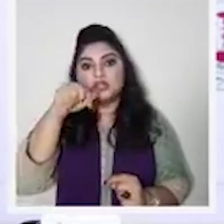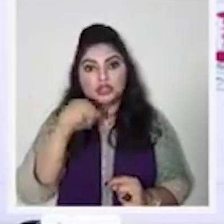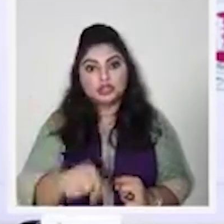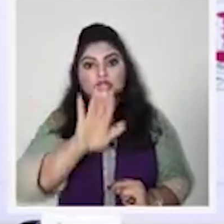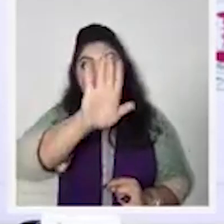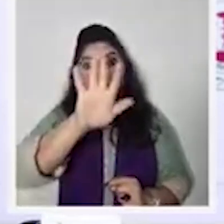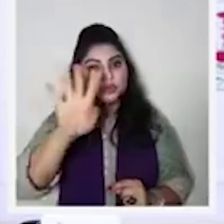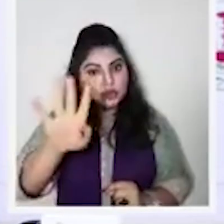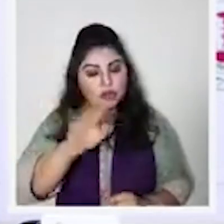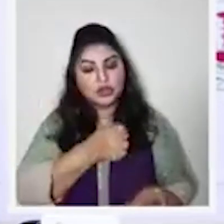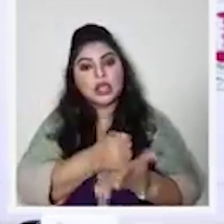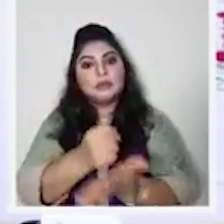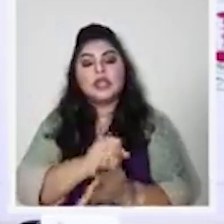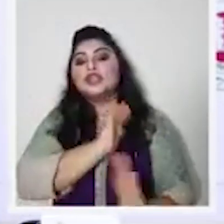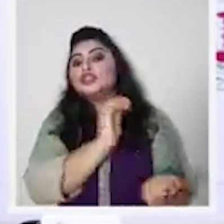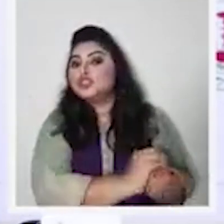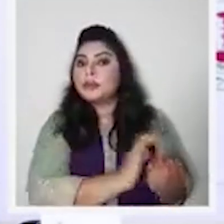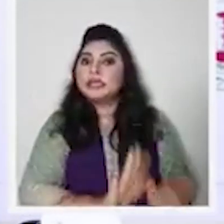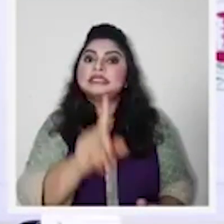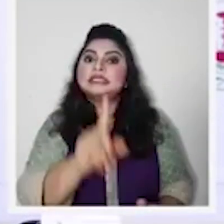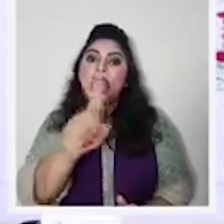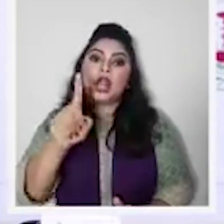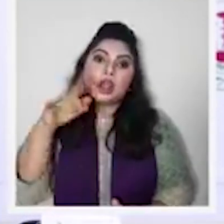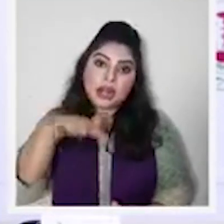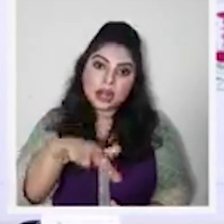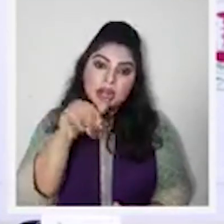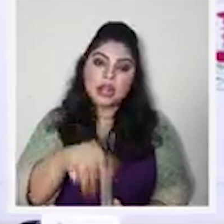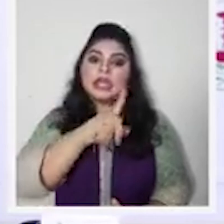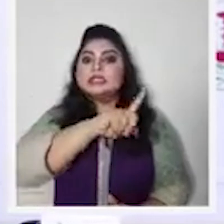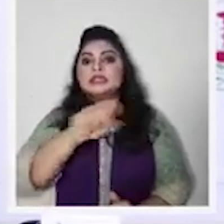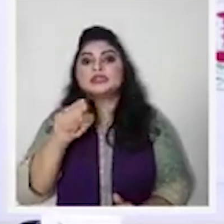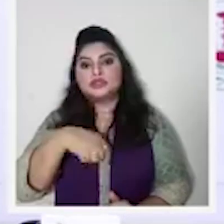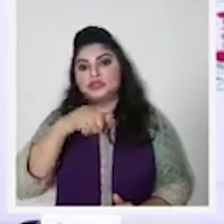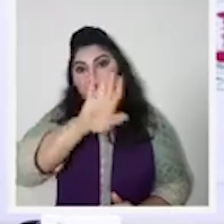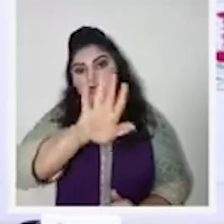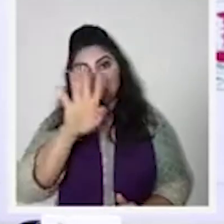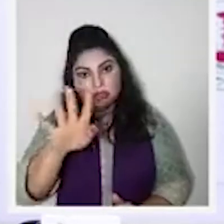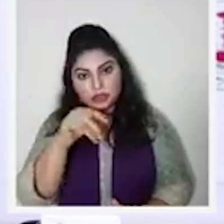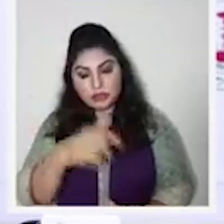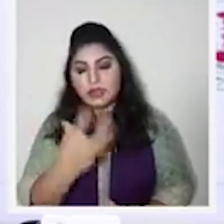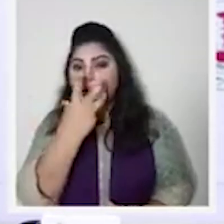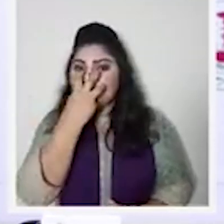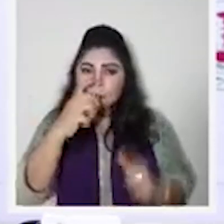ক্যাটাগরির গ্লাভস 24 ঘন্টায় বিতরণ হয়েছে 4,854টি এবং মজুদ আছে